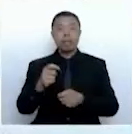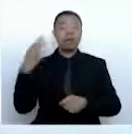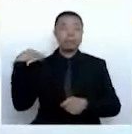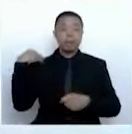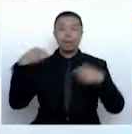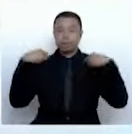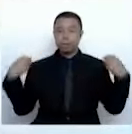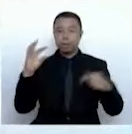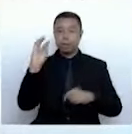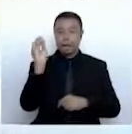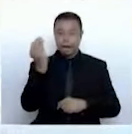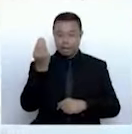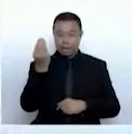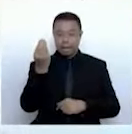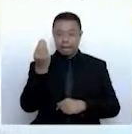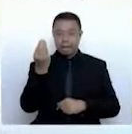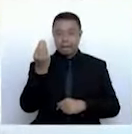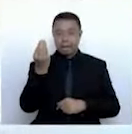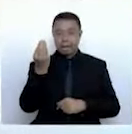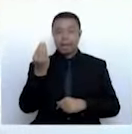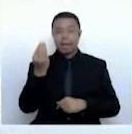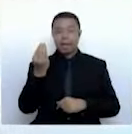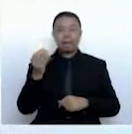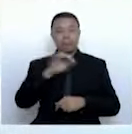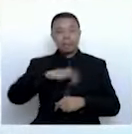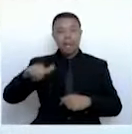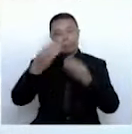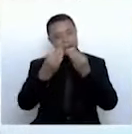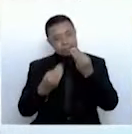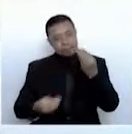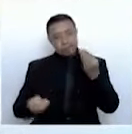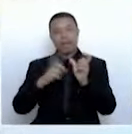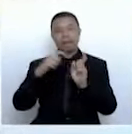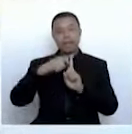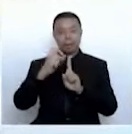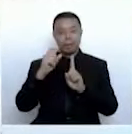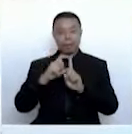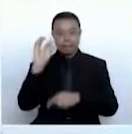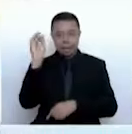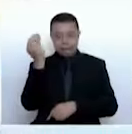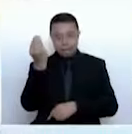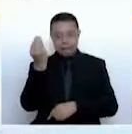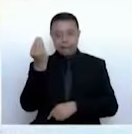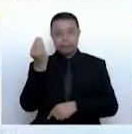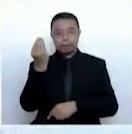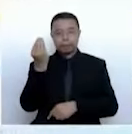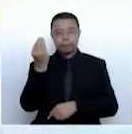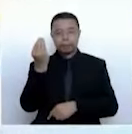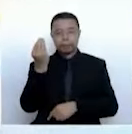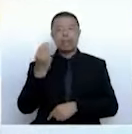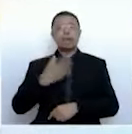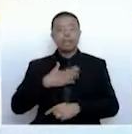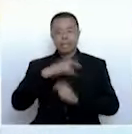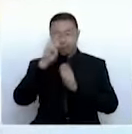pejabat gubernur DKI Jakarta beserta pimpinan SKPD Pemerintah Provinsi DKI Jakarta.